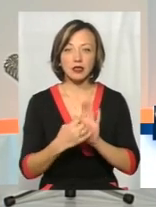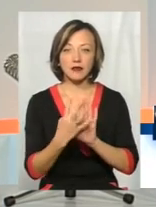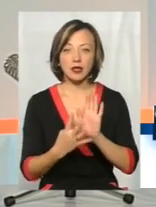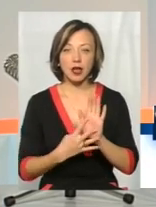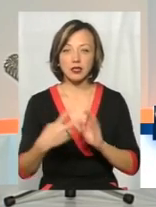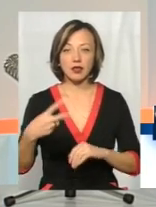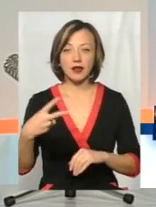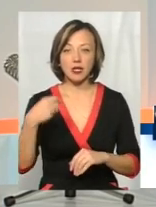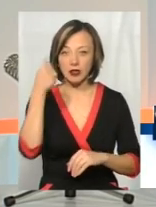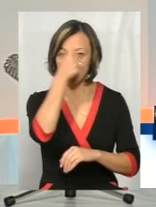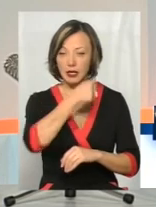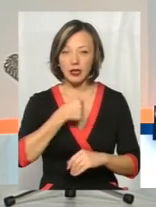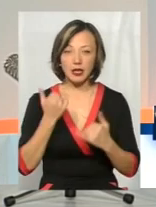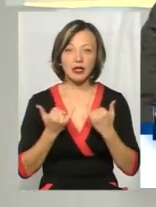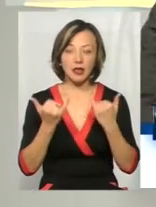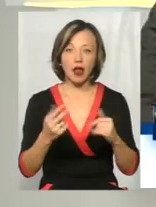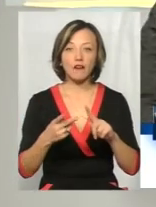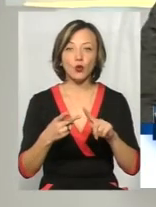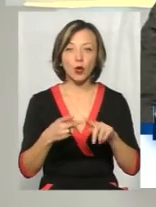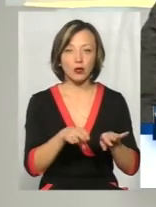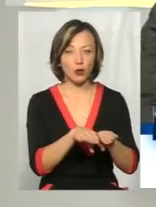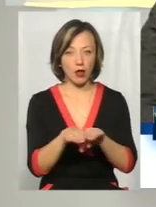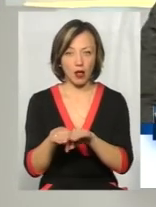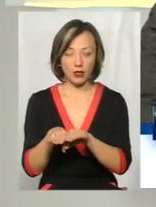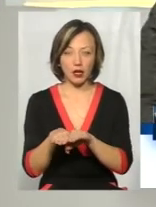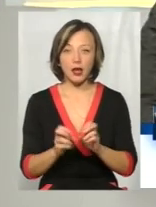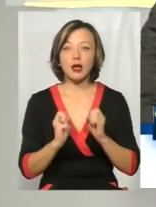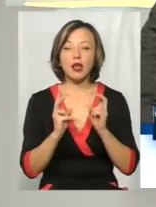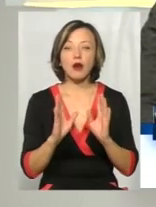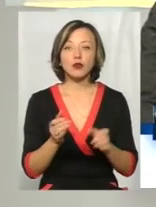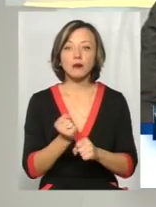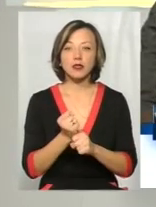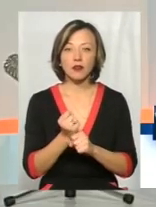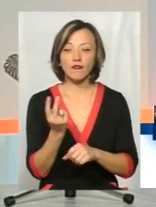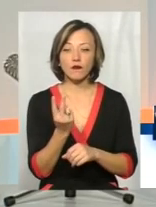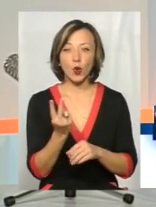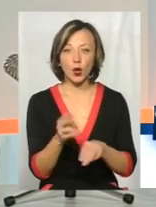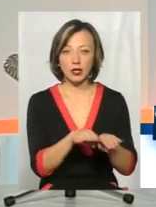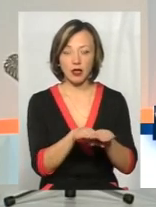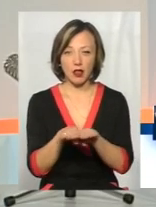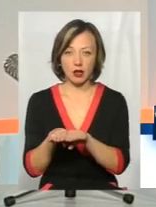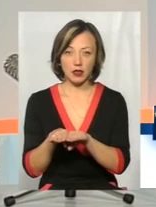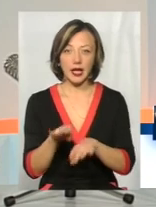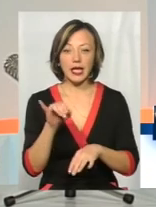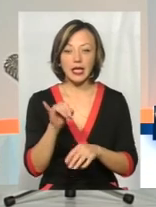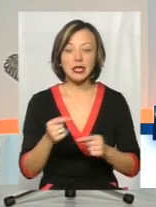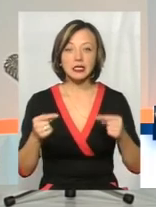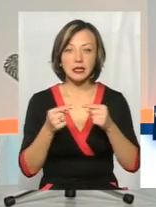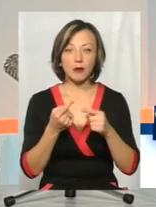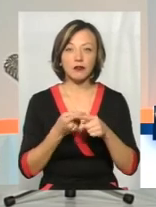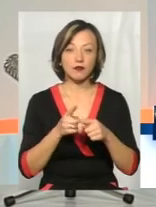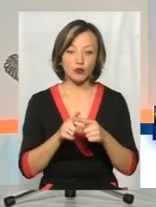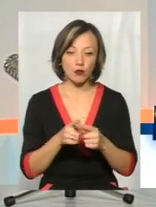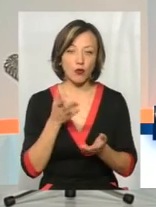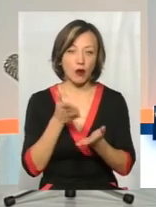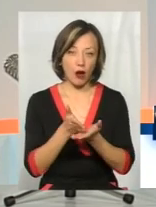19-й, 20-й рік для вторинної ланки. Як буде працювати вторинна система? І саме в цьому